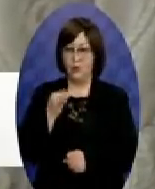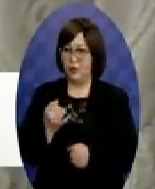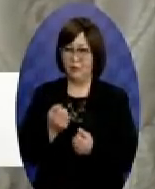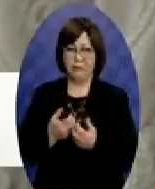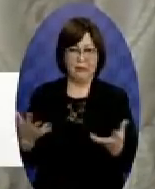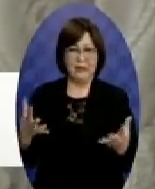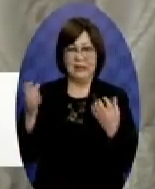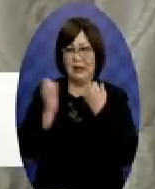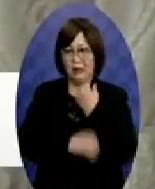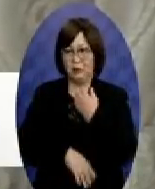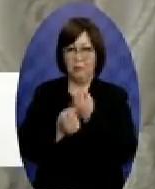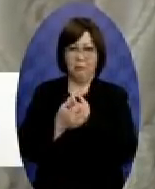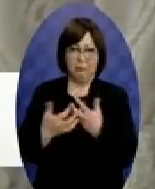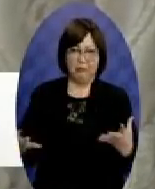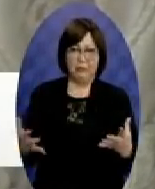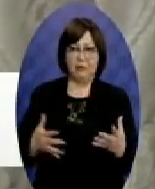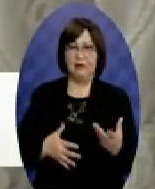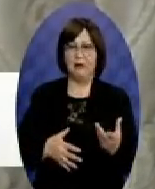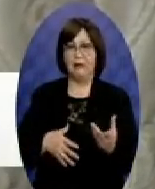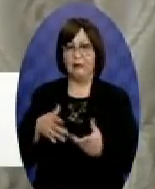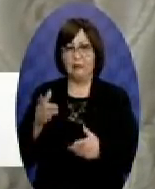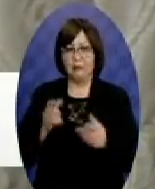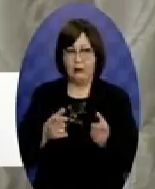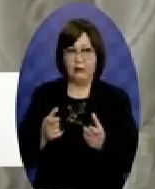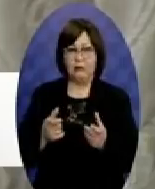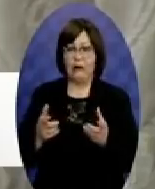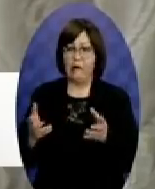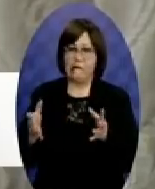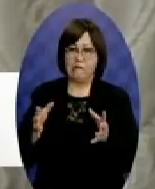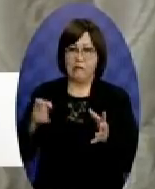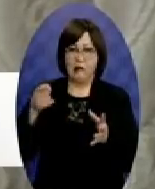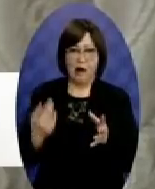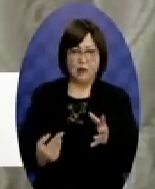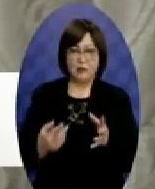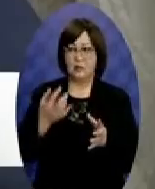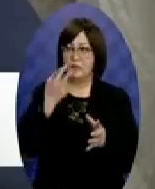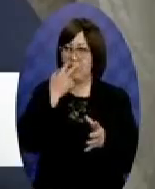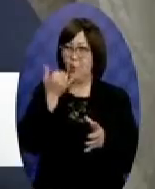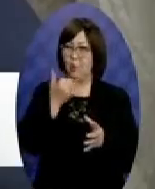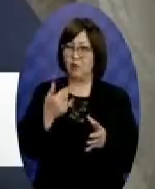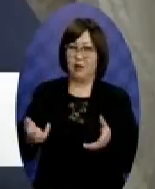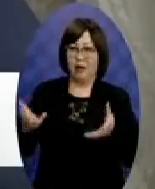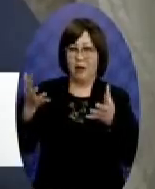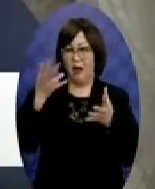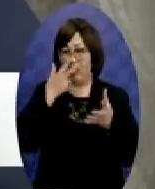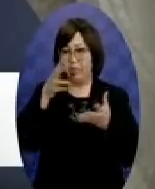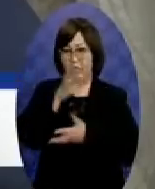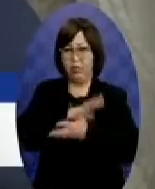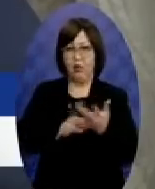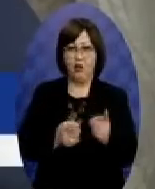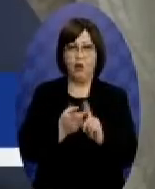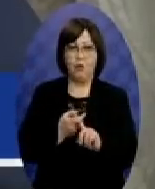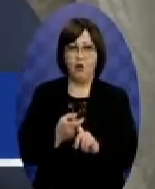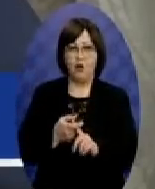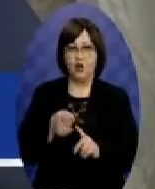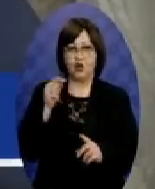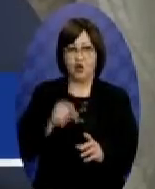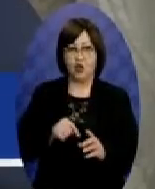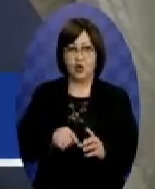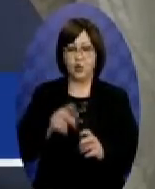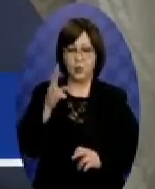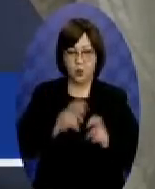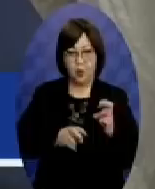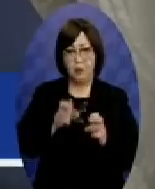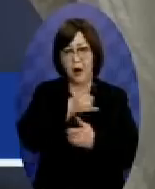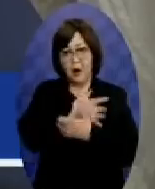дөрвөлд утаа түгжрэлээс бол харагдаж байгааг бол бид бүгдээрээ мэдж байгаа юм аа. Дотоодын үйлдвэрлэлээс бараа бүтээгдэхүүн шууд худалдаа авахд нэг